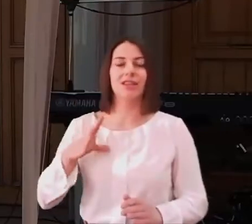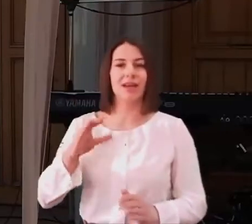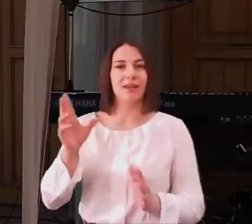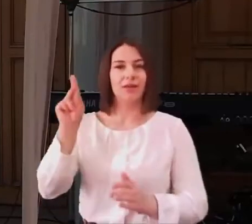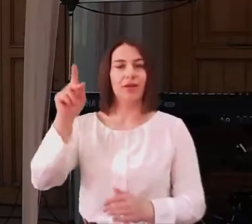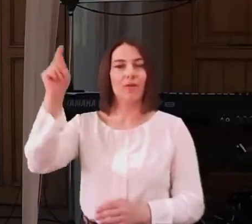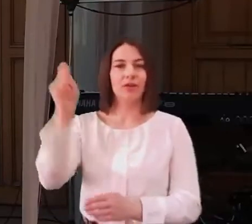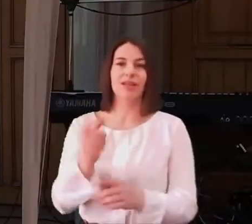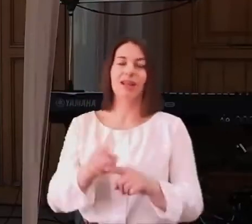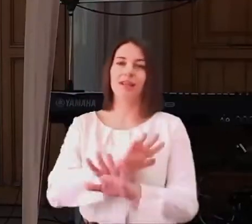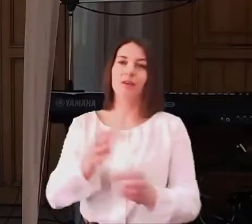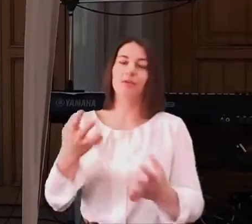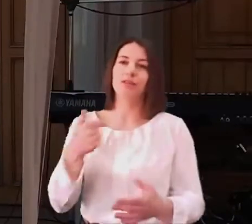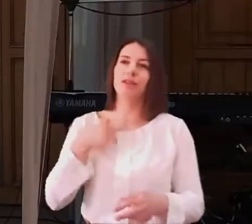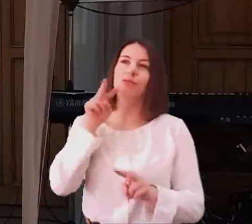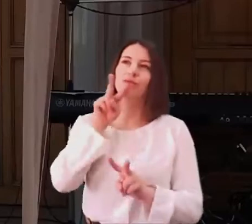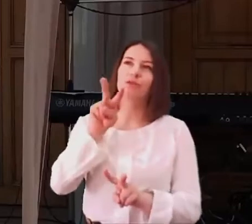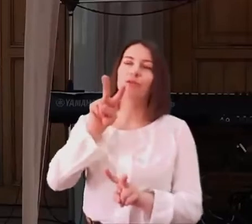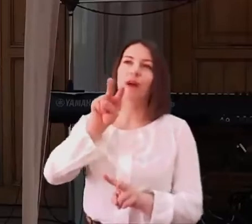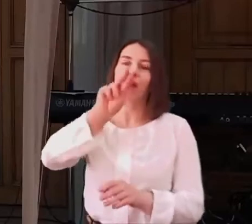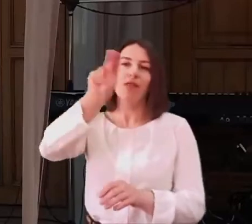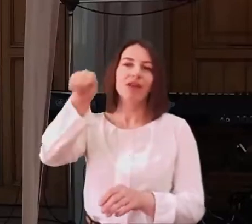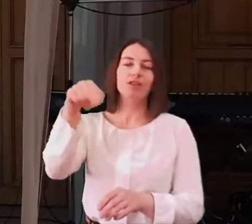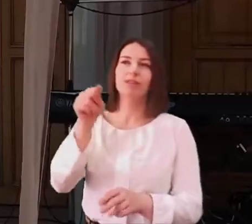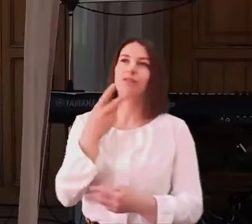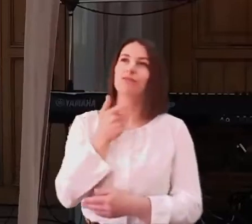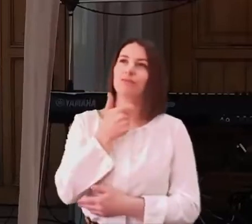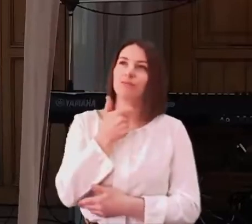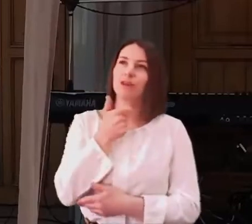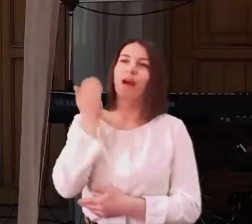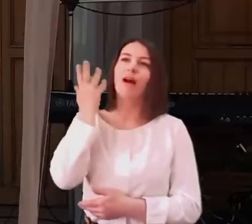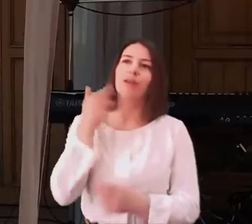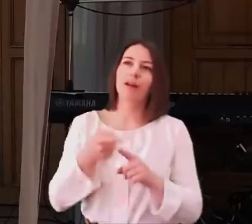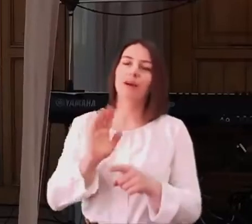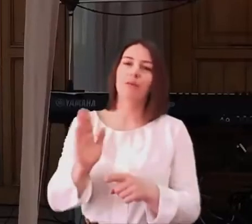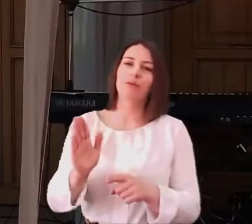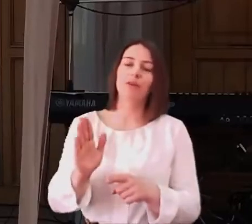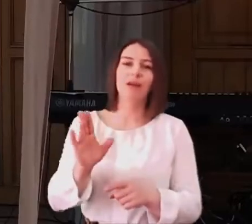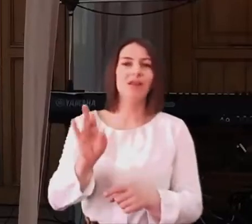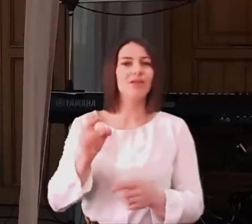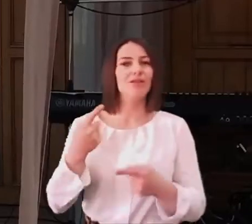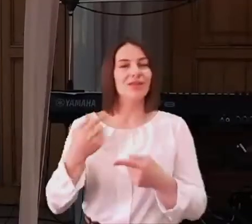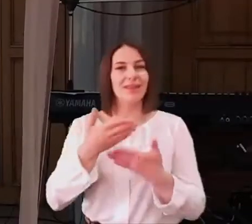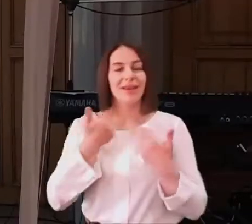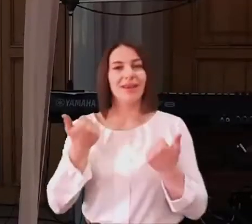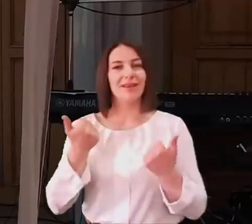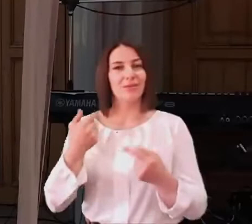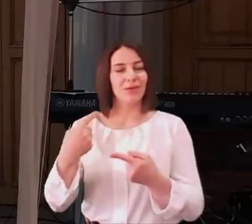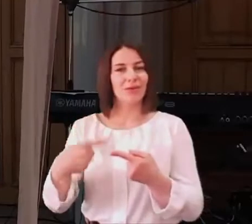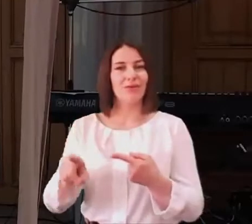проживание своей жизнью в надежде узнать, а что же будет раньше, моя смерть или второе пришествие Христа, и таким образом я живу.